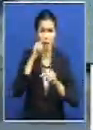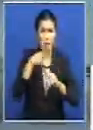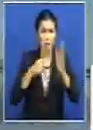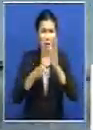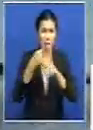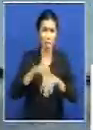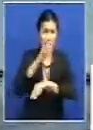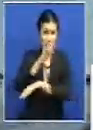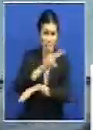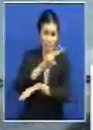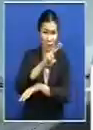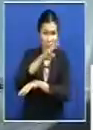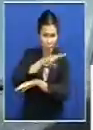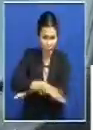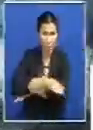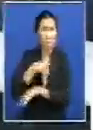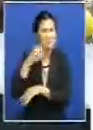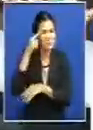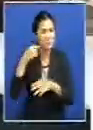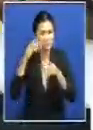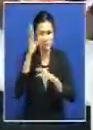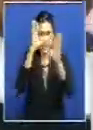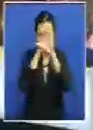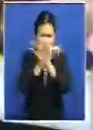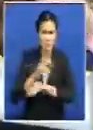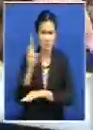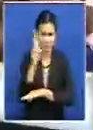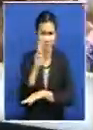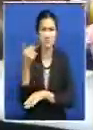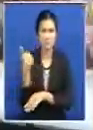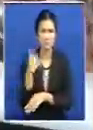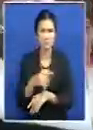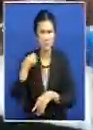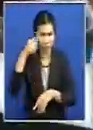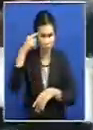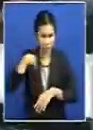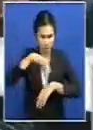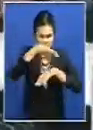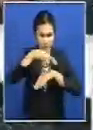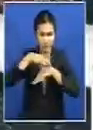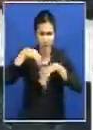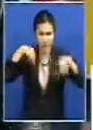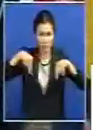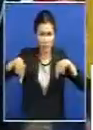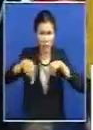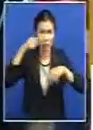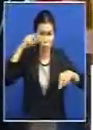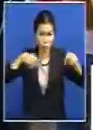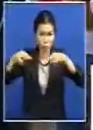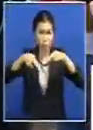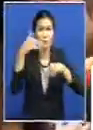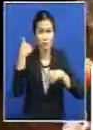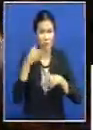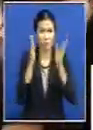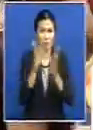14:00นที่ผ่านมาแล้วก็คาดว่าน่าจะเล่นกันถึงเที่ยงคืนเลยก็จะมีการตั้งจุดตรวจกว่า 600จุดนะคะเจ้าหน้าที่